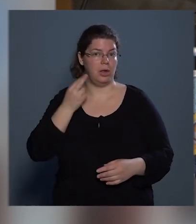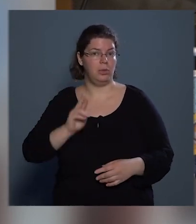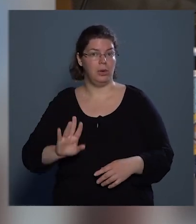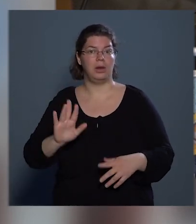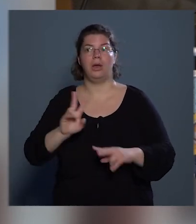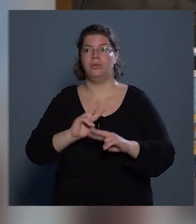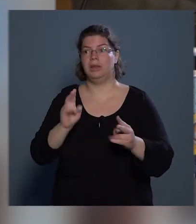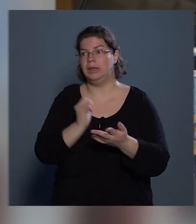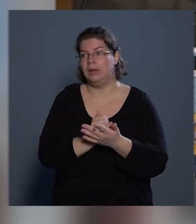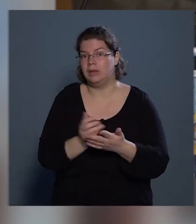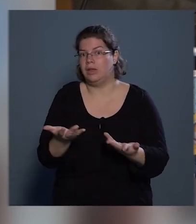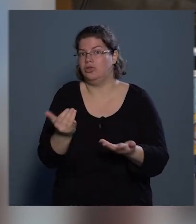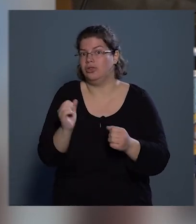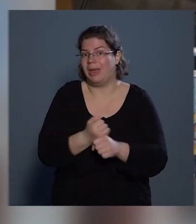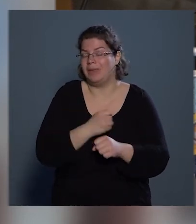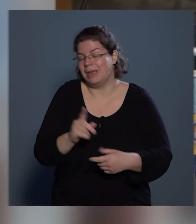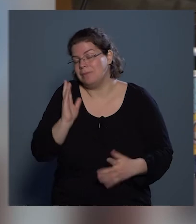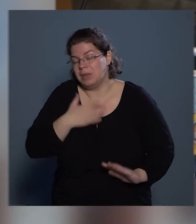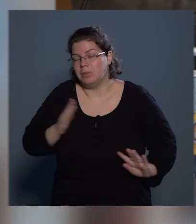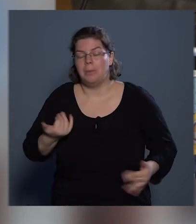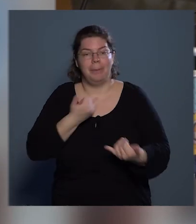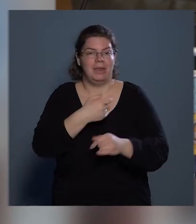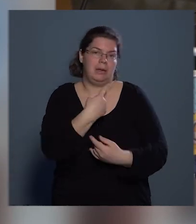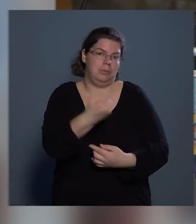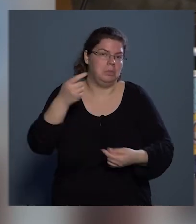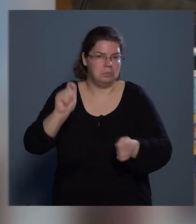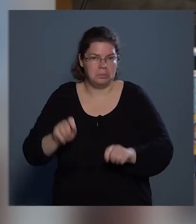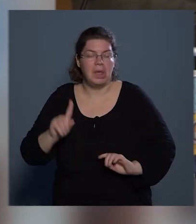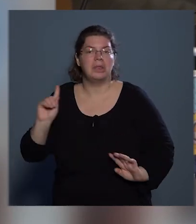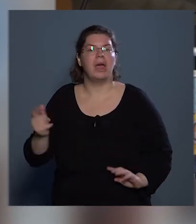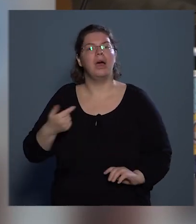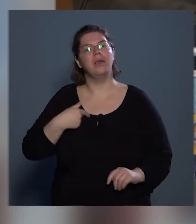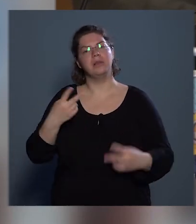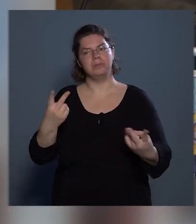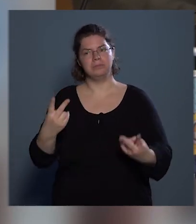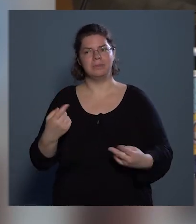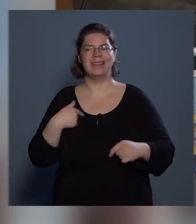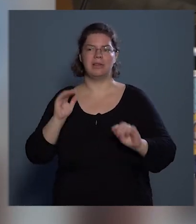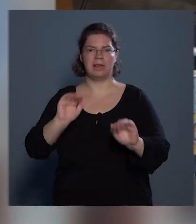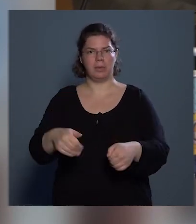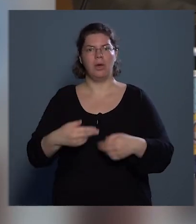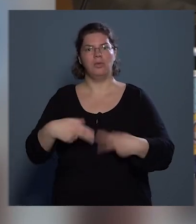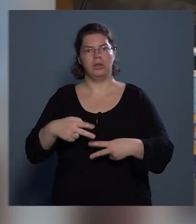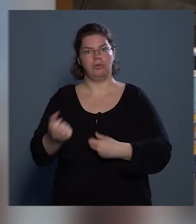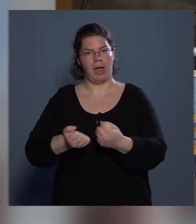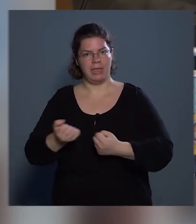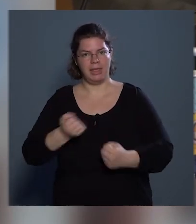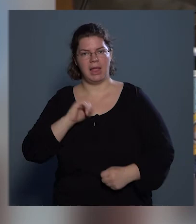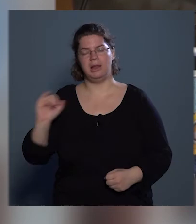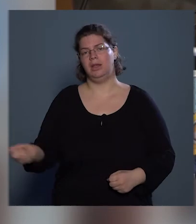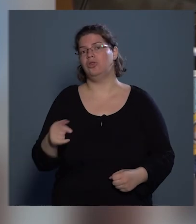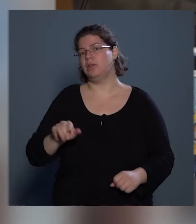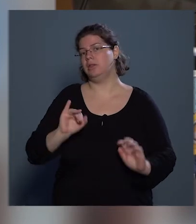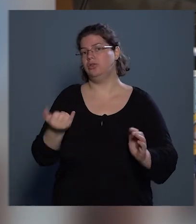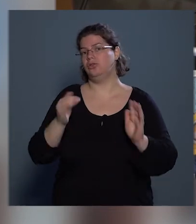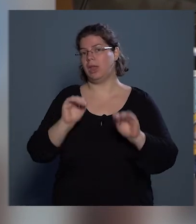levél, ezt mindenki eldönti. Az a lényeg, hogy én azt támogatom, hogy folytassuk az egyeztetéseket, illetve azt is